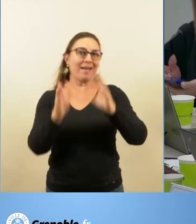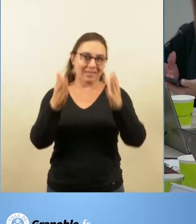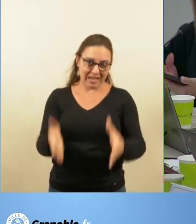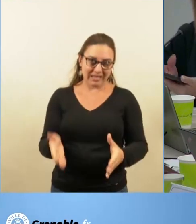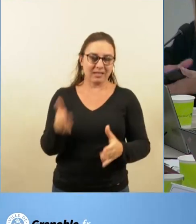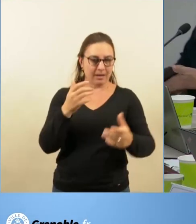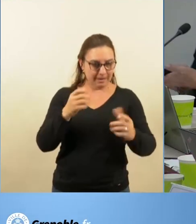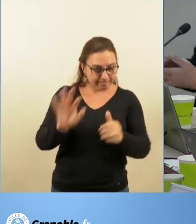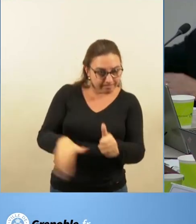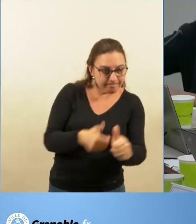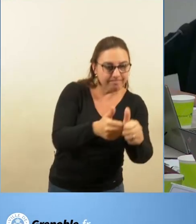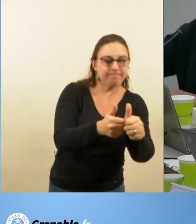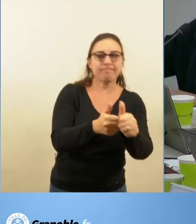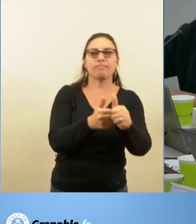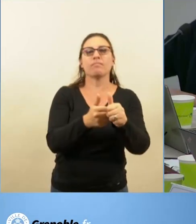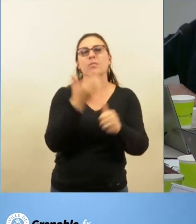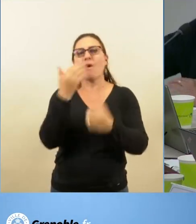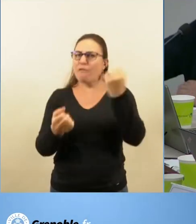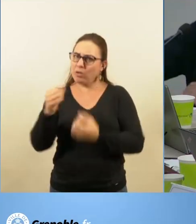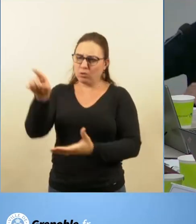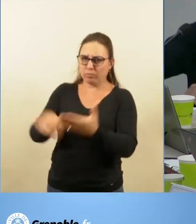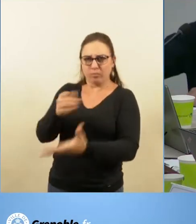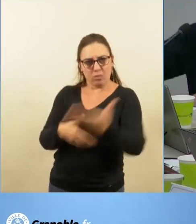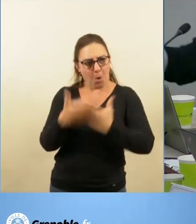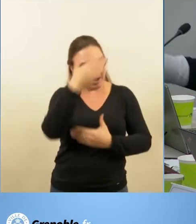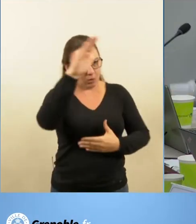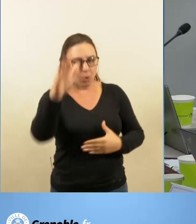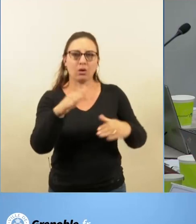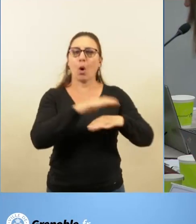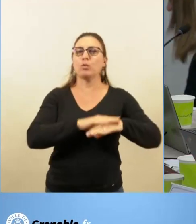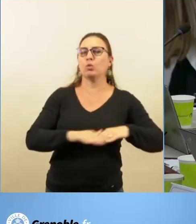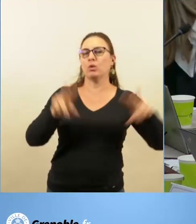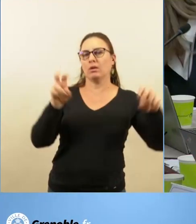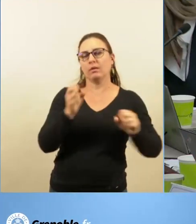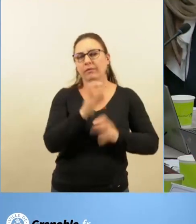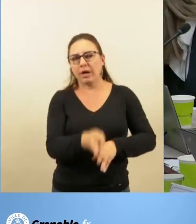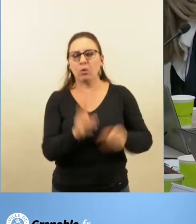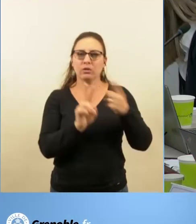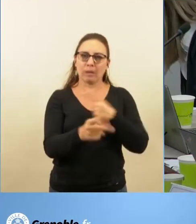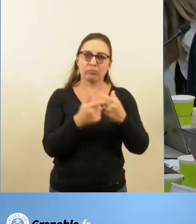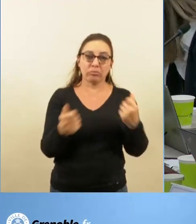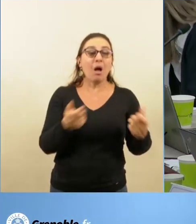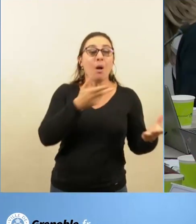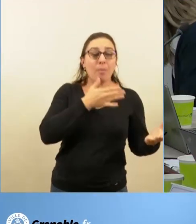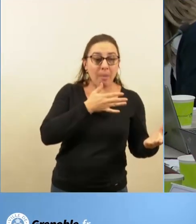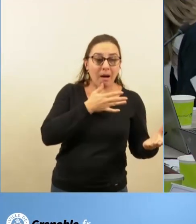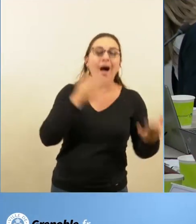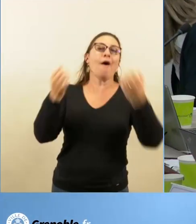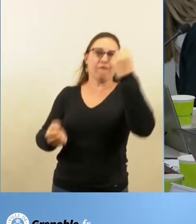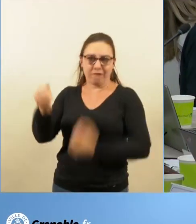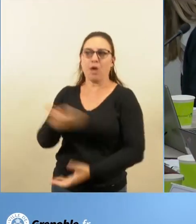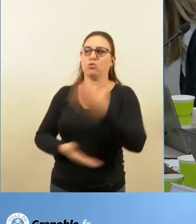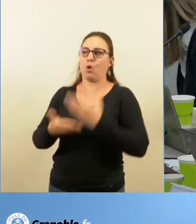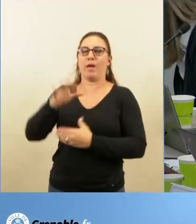modal et seulement si ce report modal n'est pas possible l'accompagnement au changement de véhicule sera proposé c'est bien